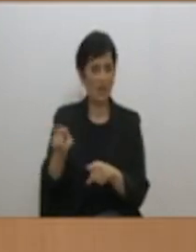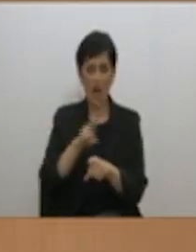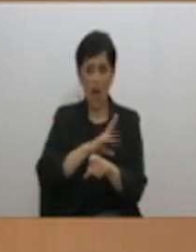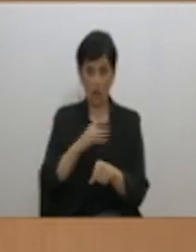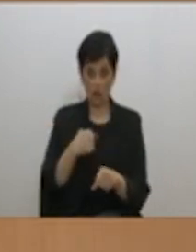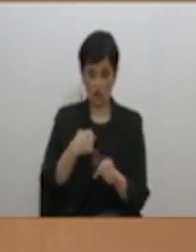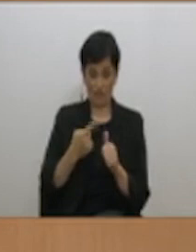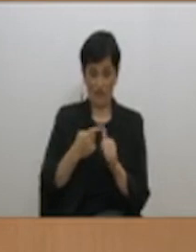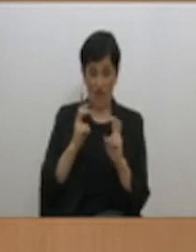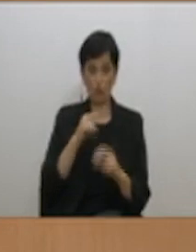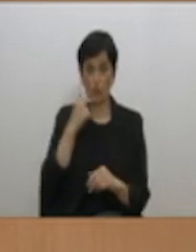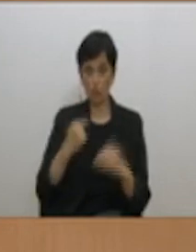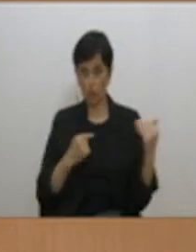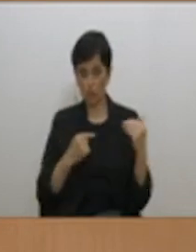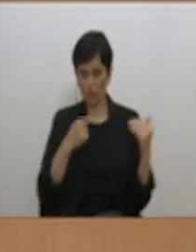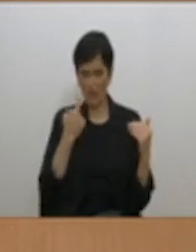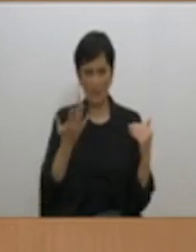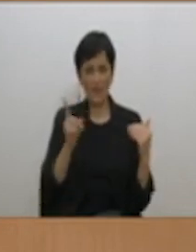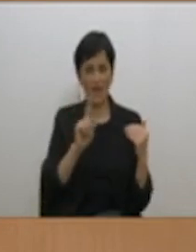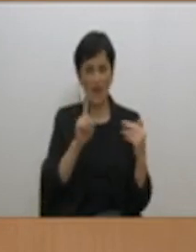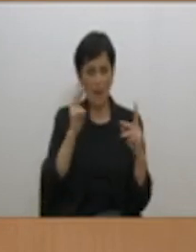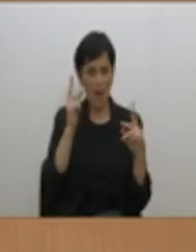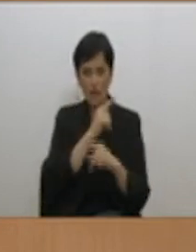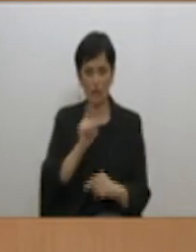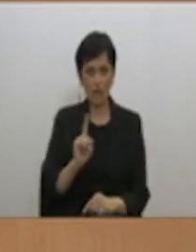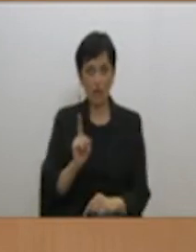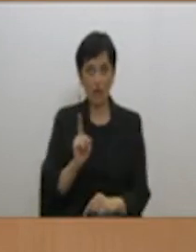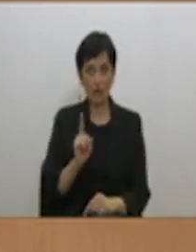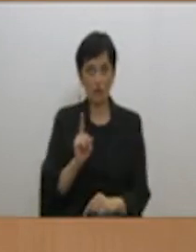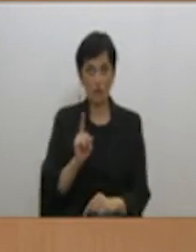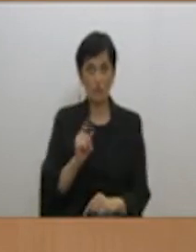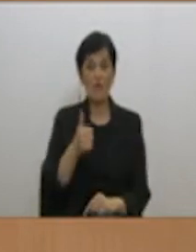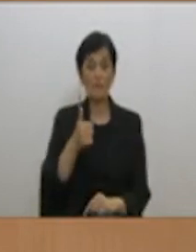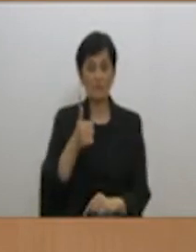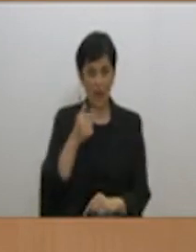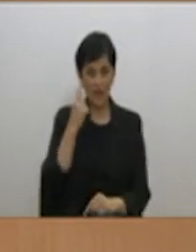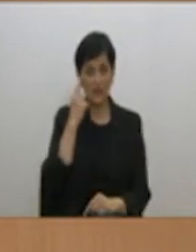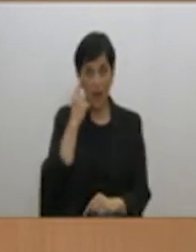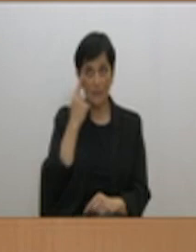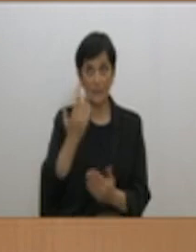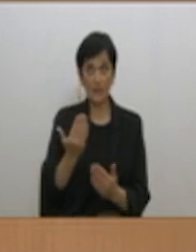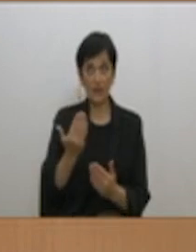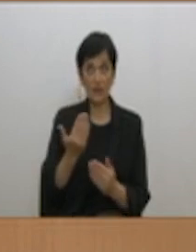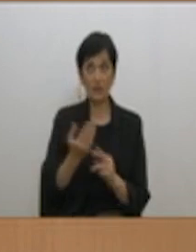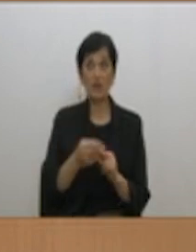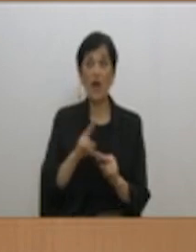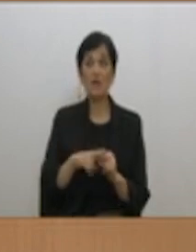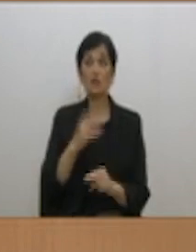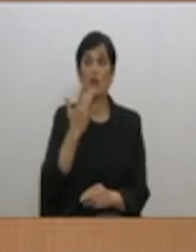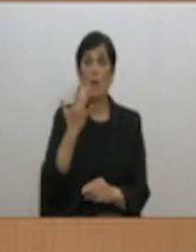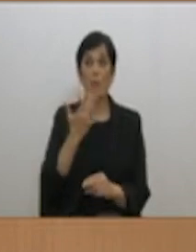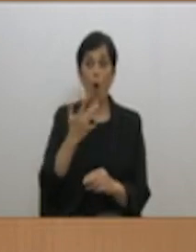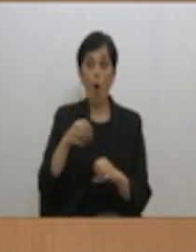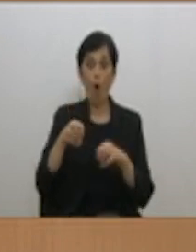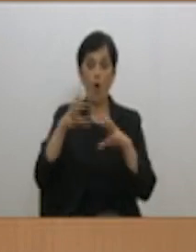ჩვენ გვეძახით რუსეთუმეებს. რამე არ შეგეშალოთ. კარგად დაფიქრდით, ეს პოლიტიკურად ანგაჟირებული